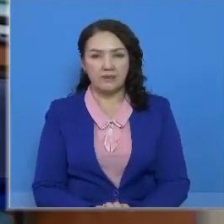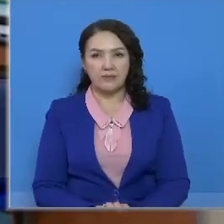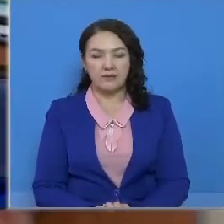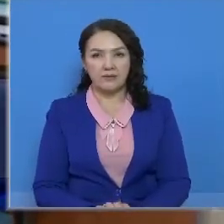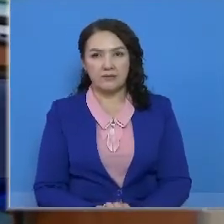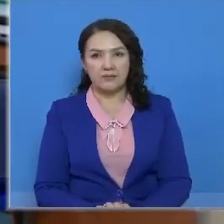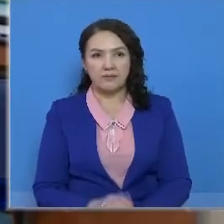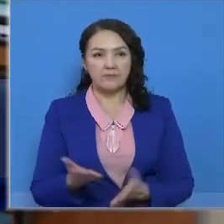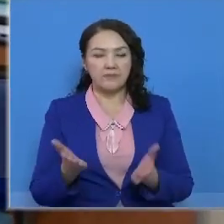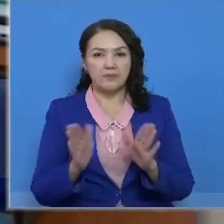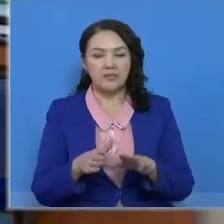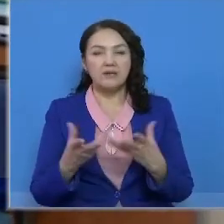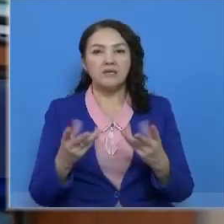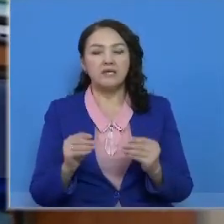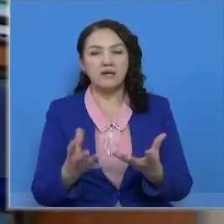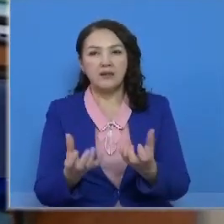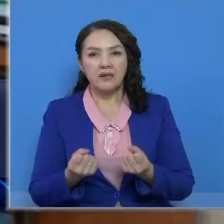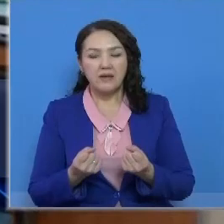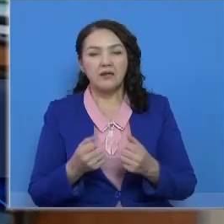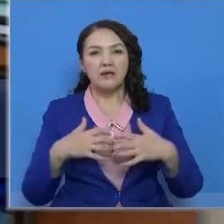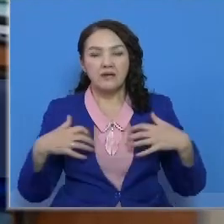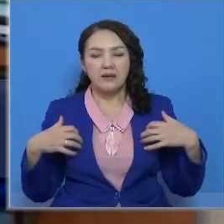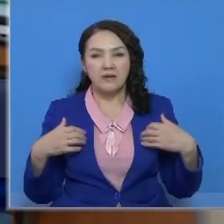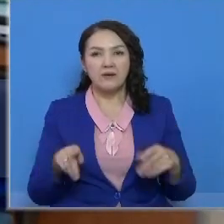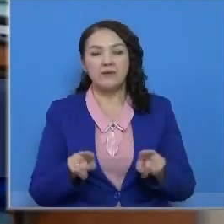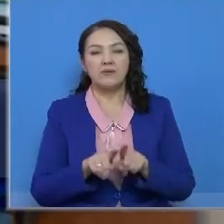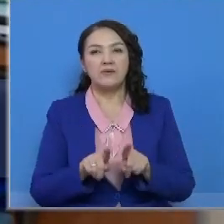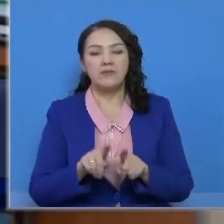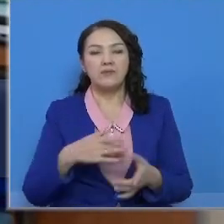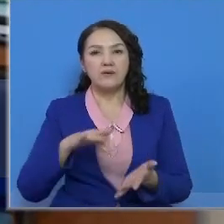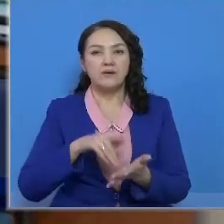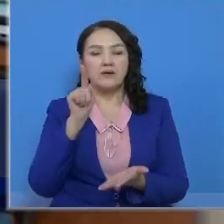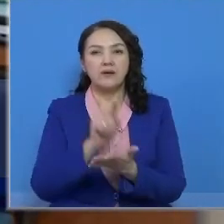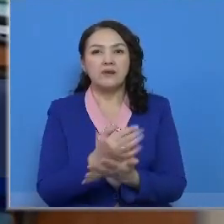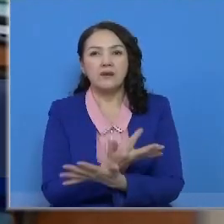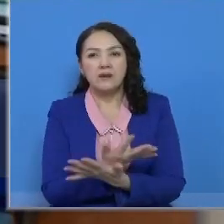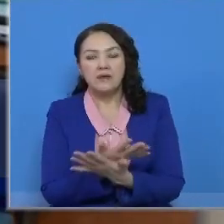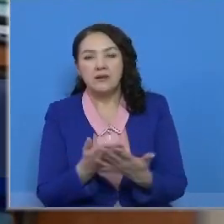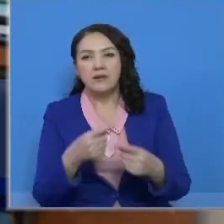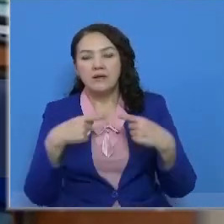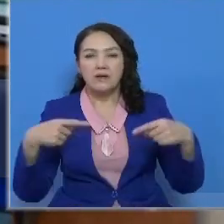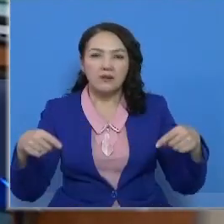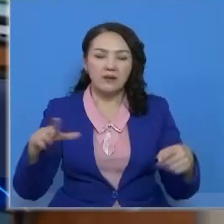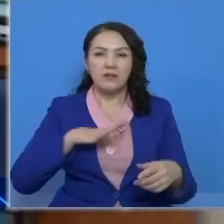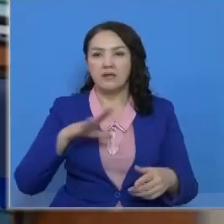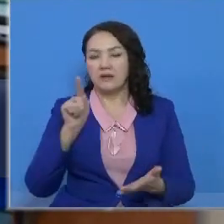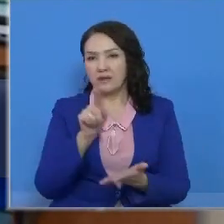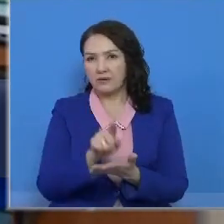к месту где отловили животные соответственно подразумевается что в городе должно несколько таких